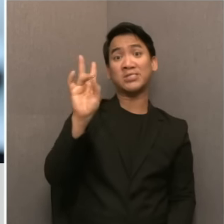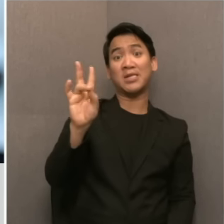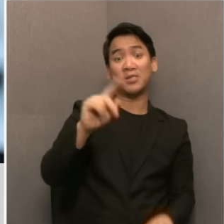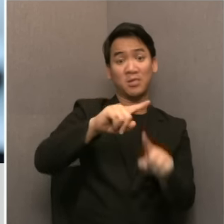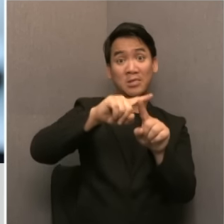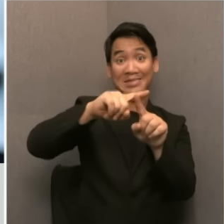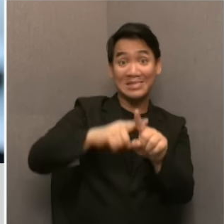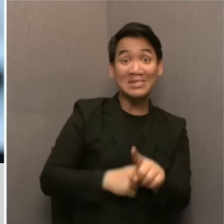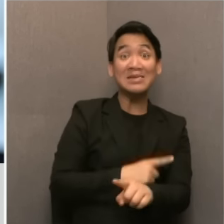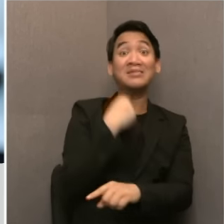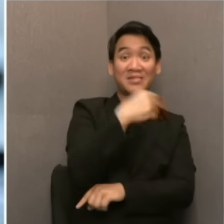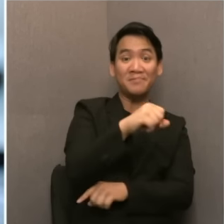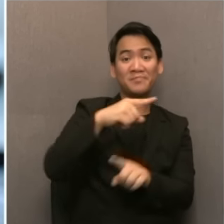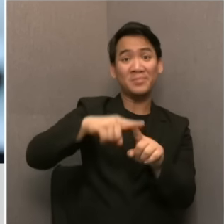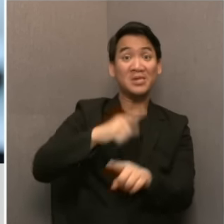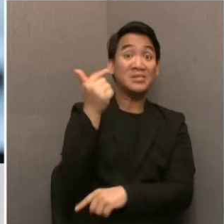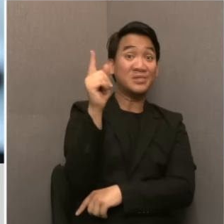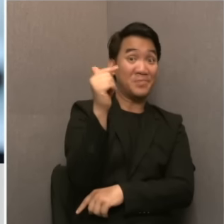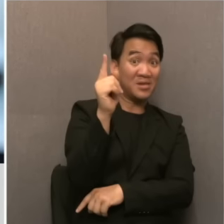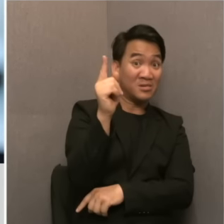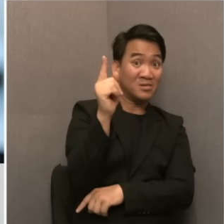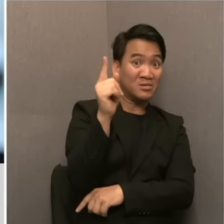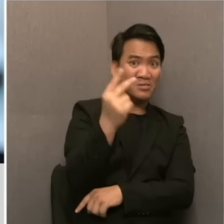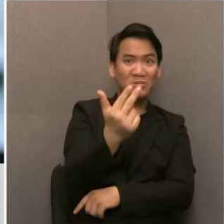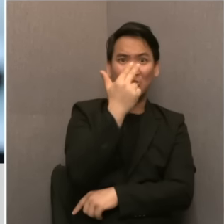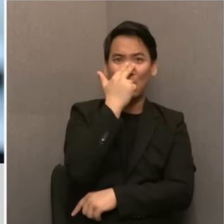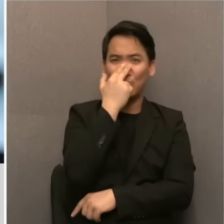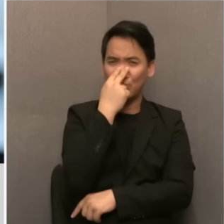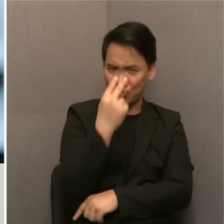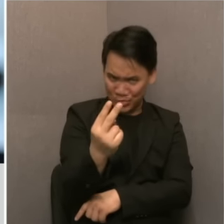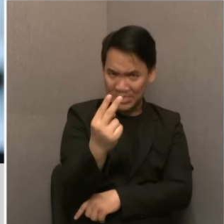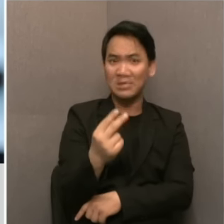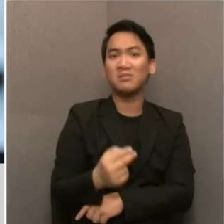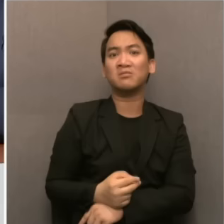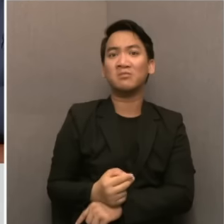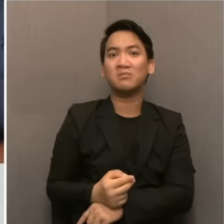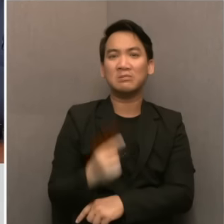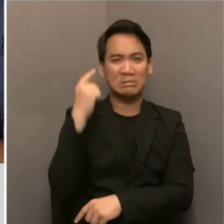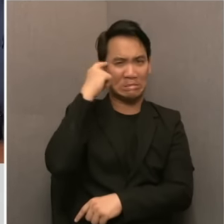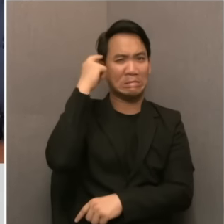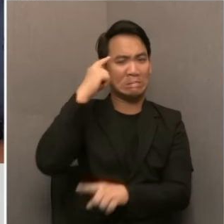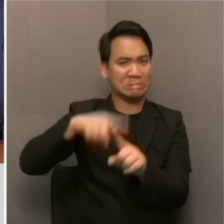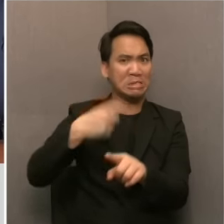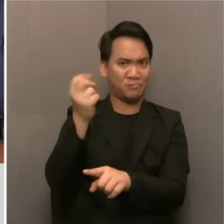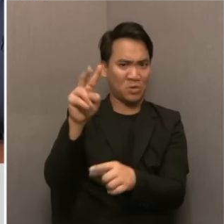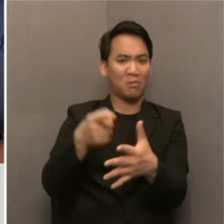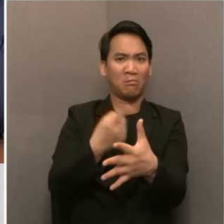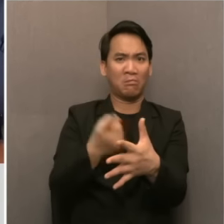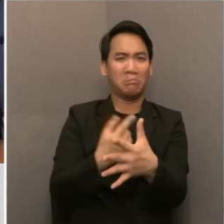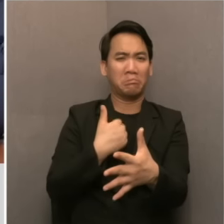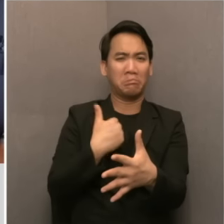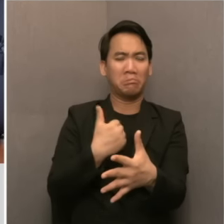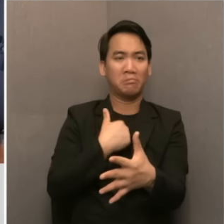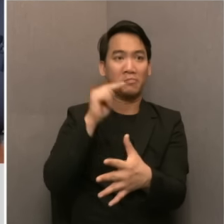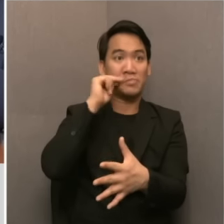ายนนะครับแล้วก็ที่ต่อเนื่องไปก็อาจจะไปถึงเดือนต้นเดือนธันวาคม ครับ นะครับ แล้วที่บอกว่าในช่วงนี้ครับน้ำทะเลจะหนุ